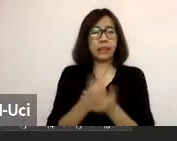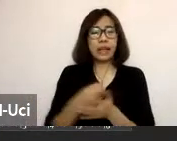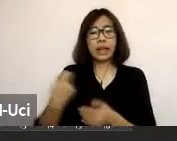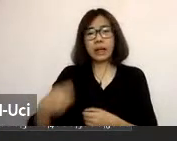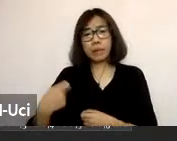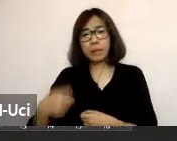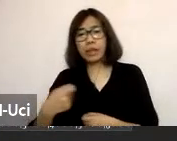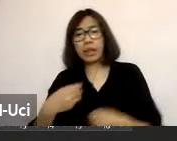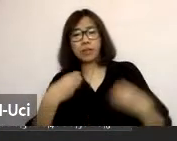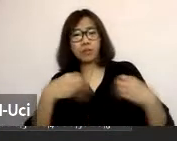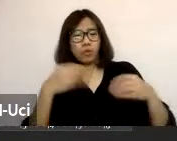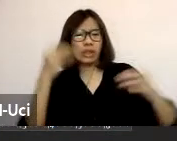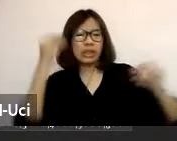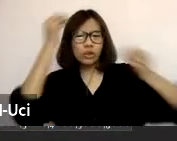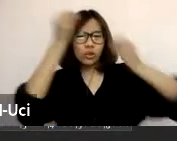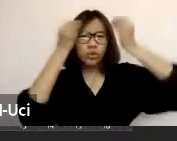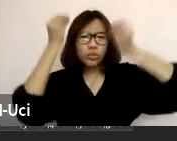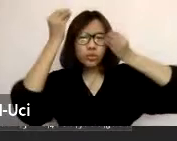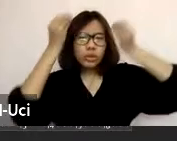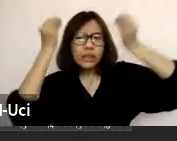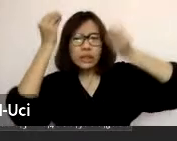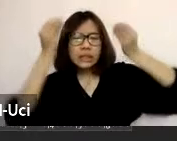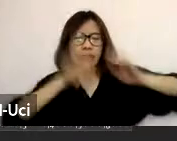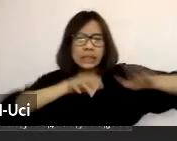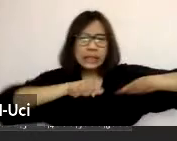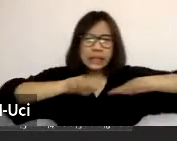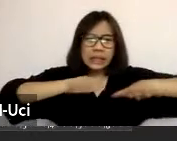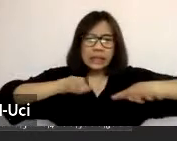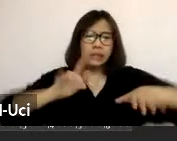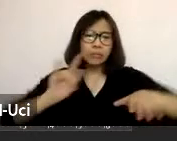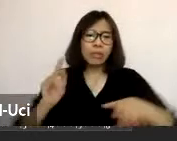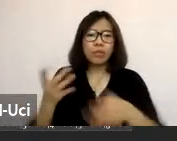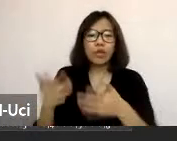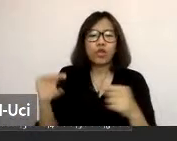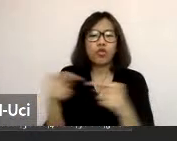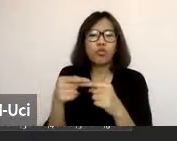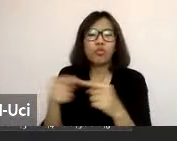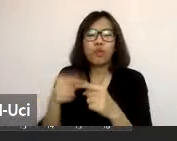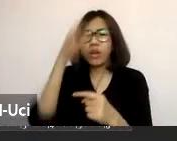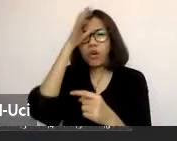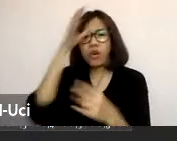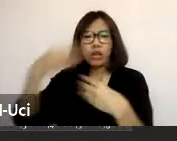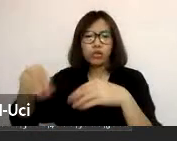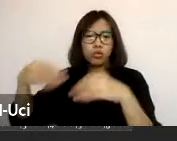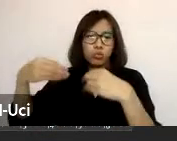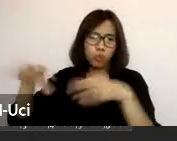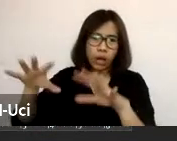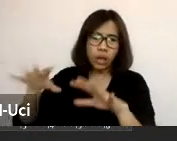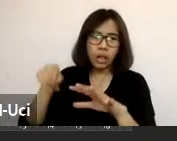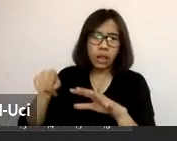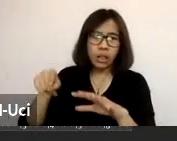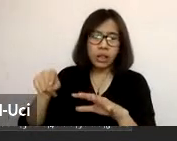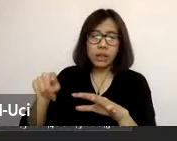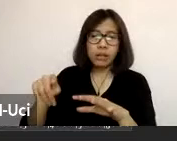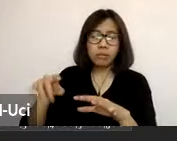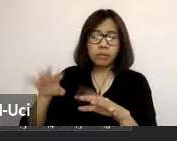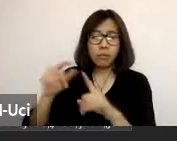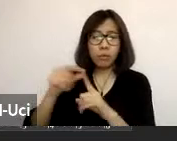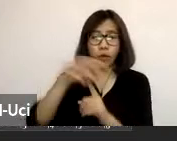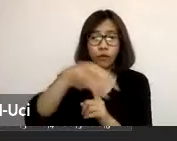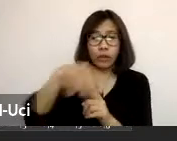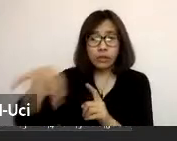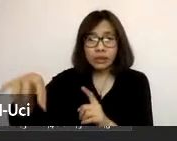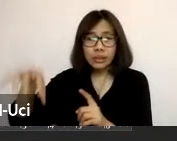perdagangan Jalan hal ini mungkin di situ bidang Perlindungan Konsumen ya itu hampir-hampir